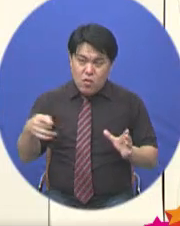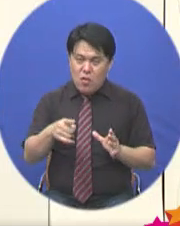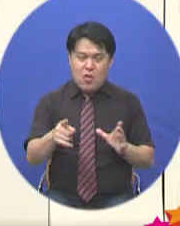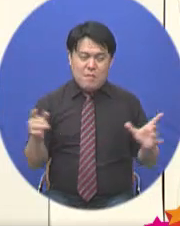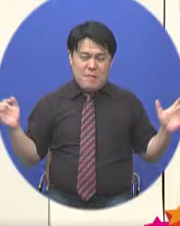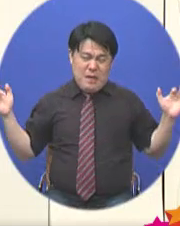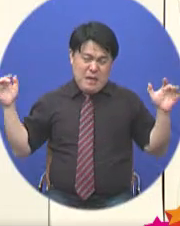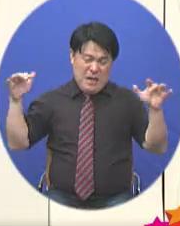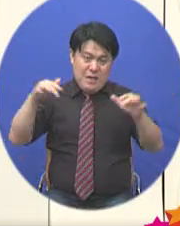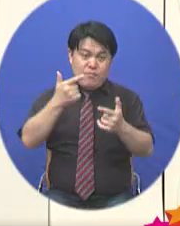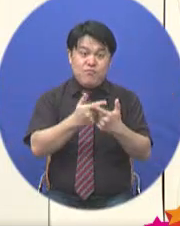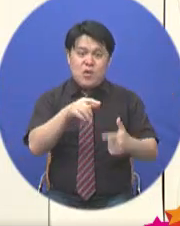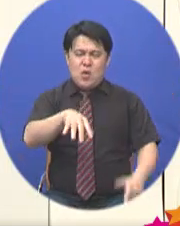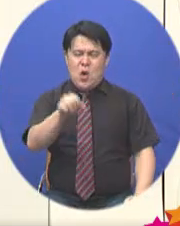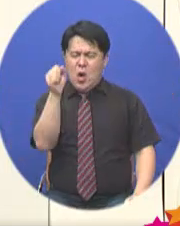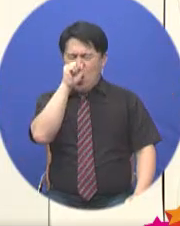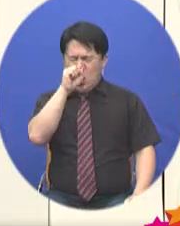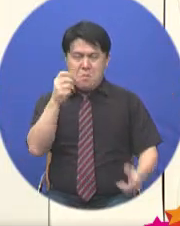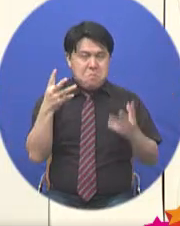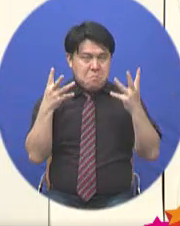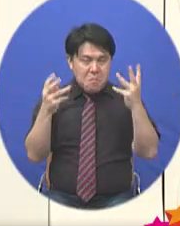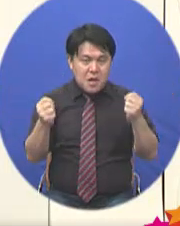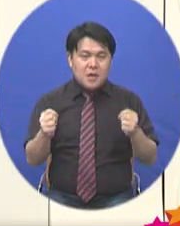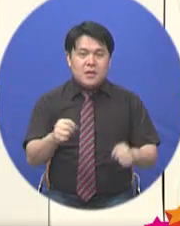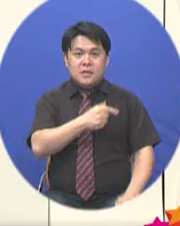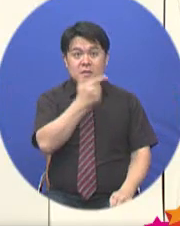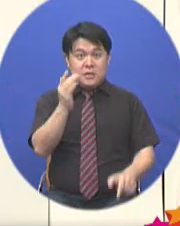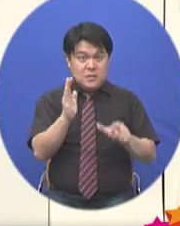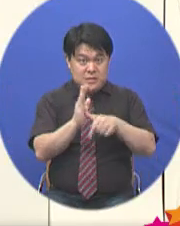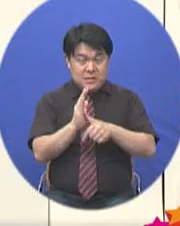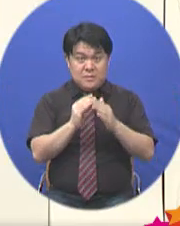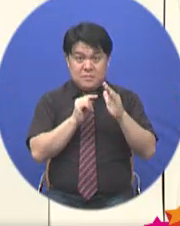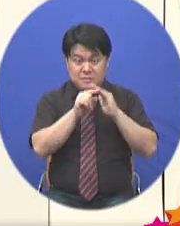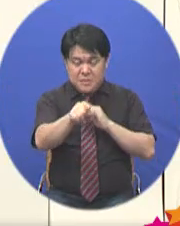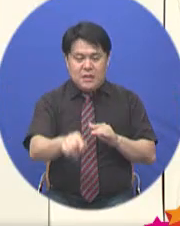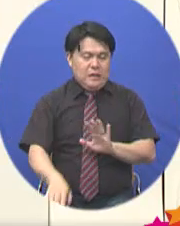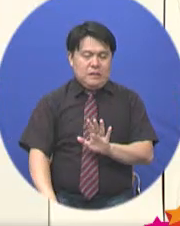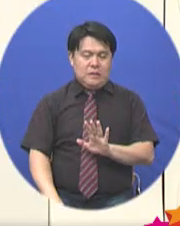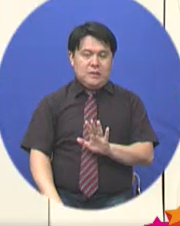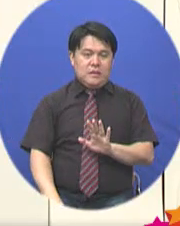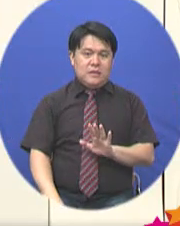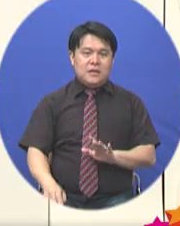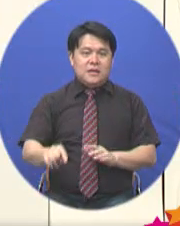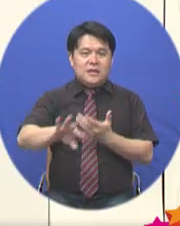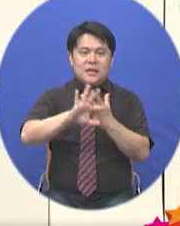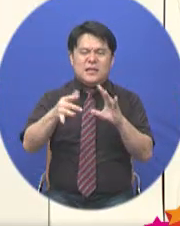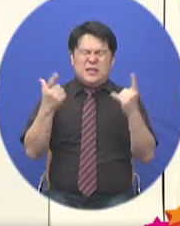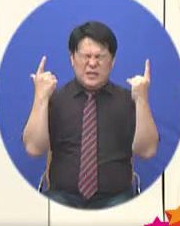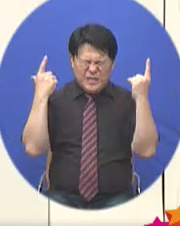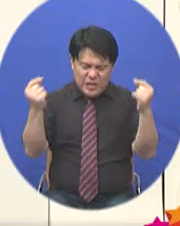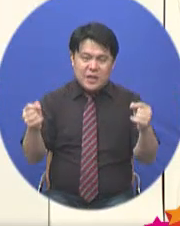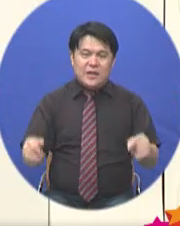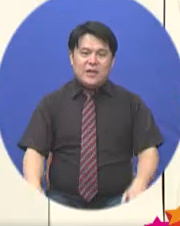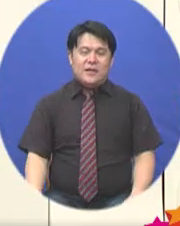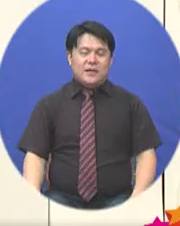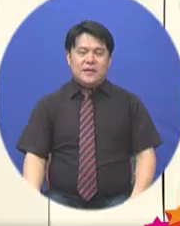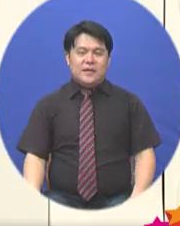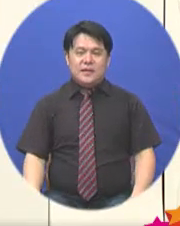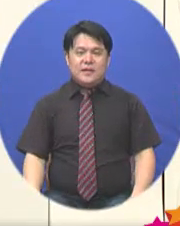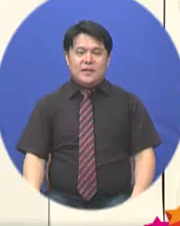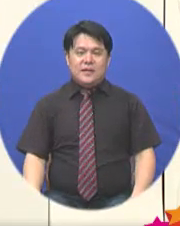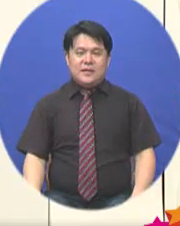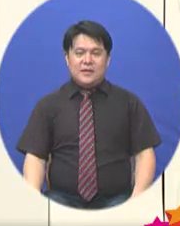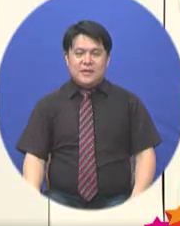이 부산을 그렇게 좋아해서 많이. 아니, 저녁에 나가면은 네. 외국하고 똑같아요. 외국하고 똑같아요. 예,